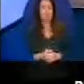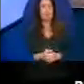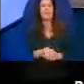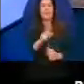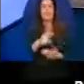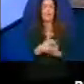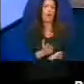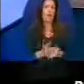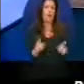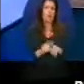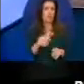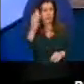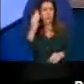אותה